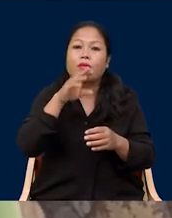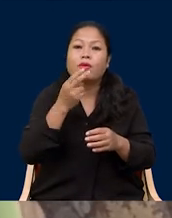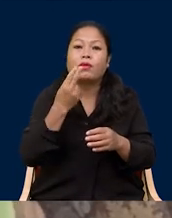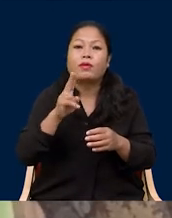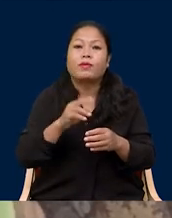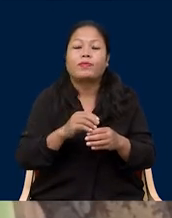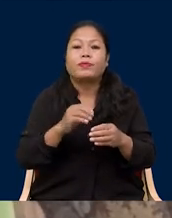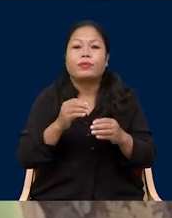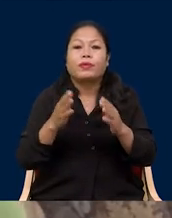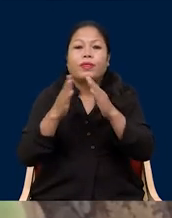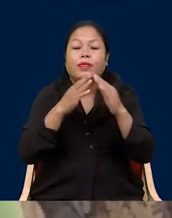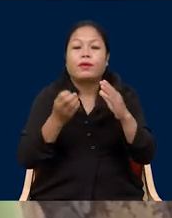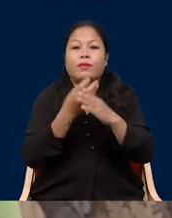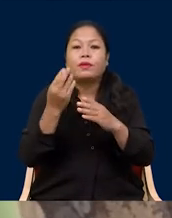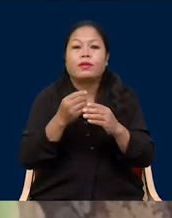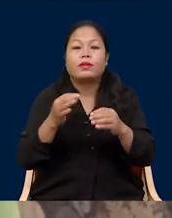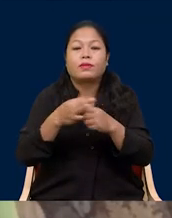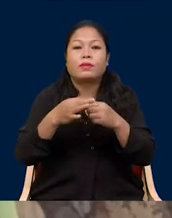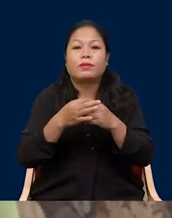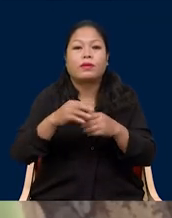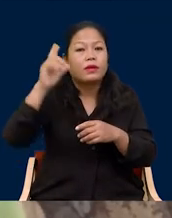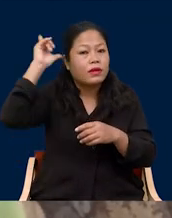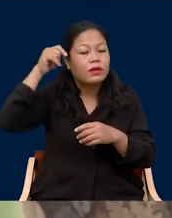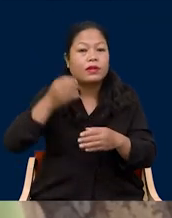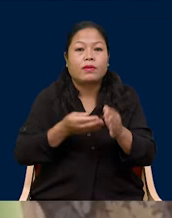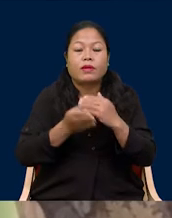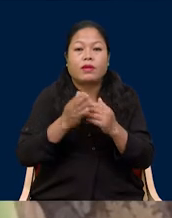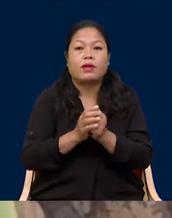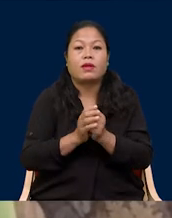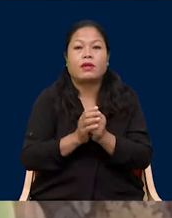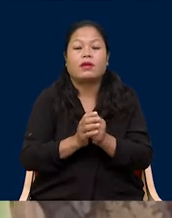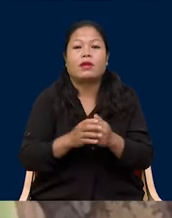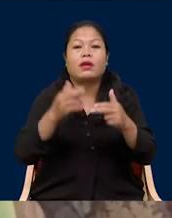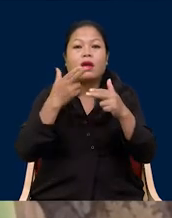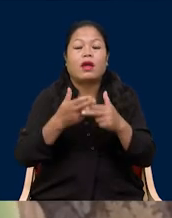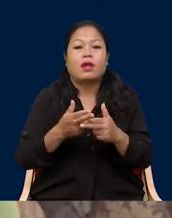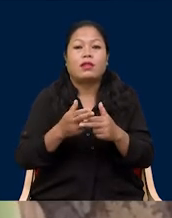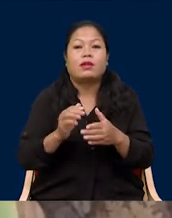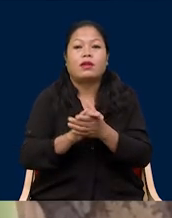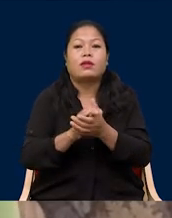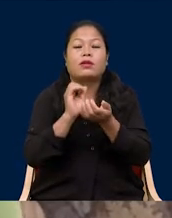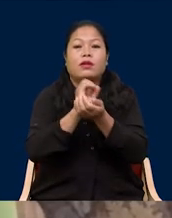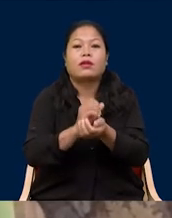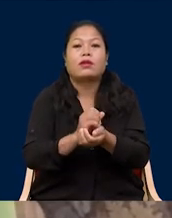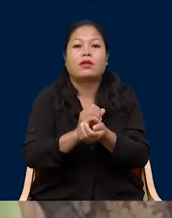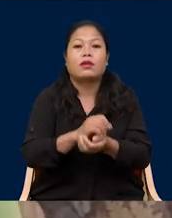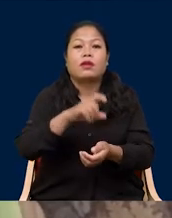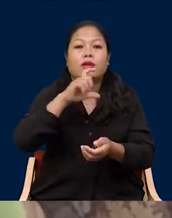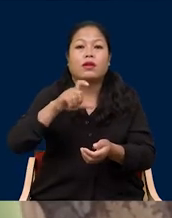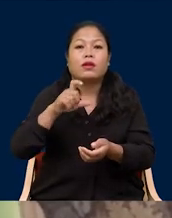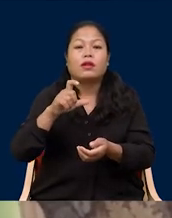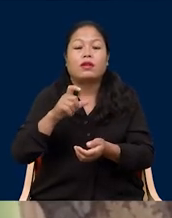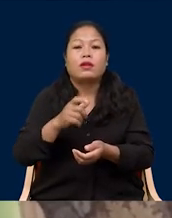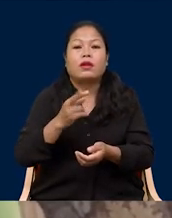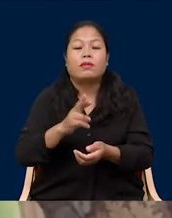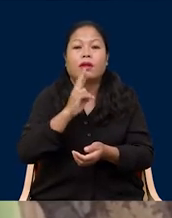छ जुन चाहिँ यो विपद व्यवस्थापन र क्षति न्यूनीकरणमा लाग्ने आर्थिक सहकारीको लागि चाहिँ सायद नेपाल र